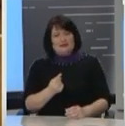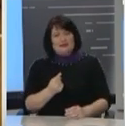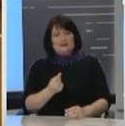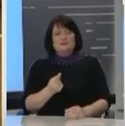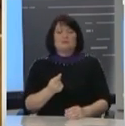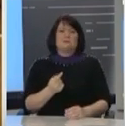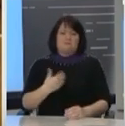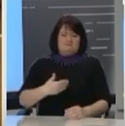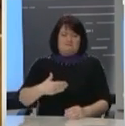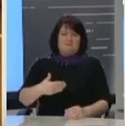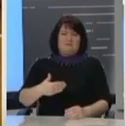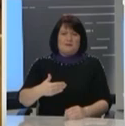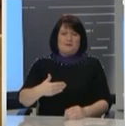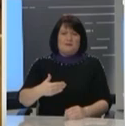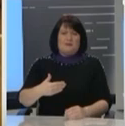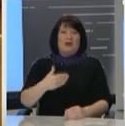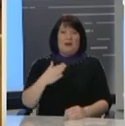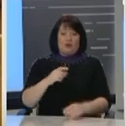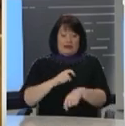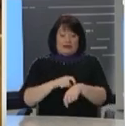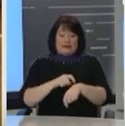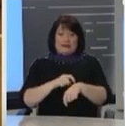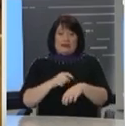Σταχυολογώ πως από την πρώτη στιγμή